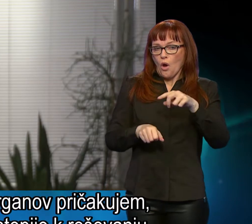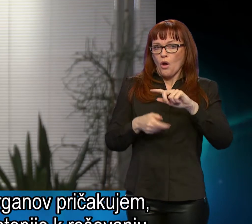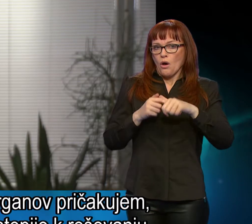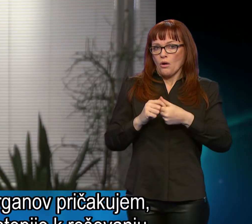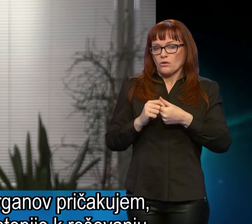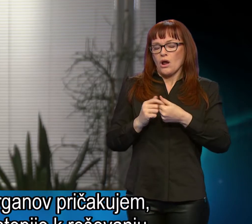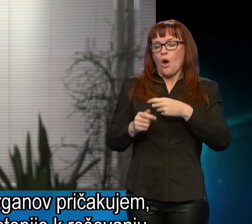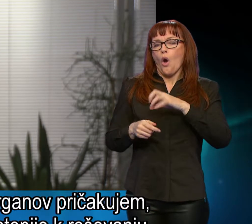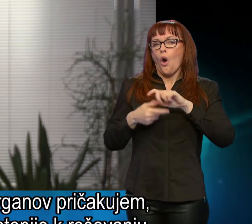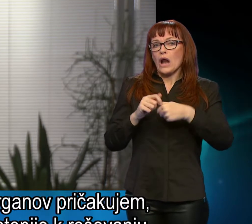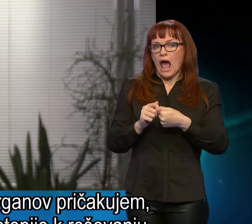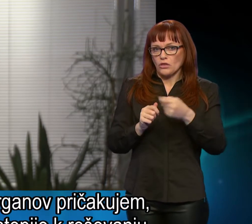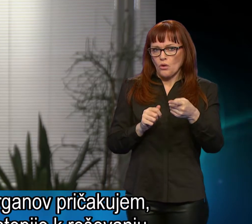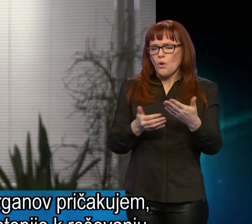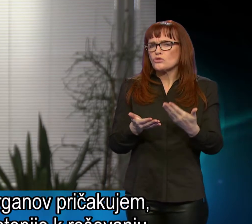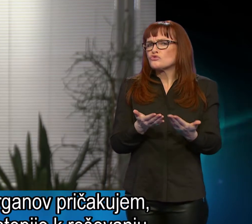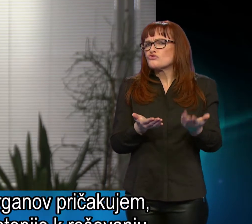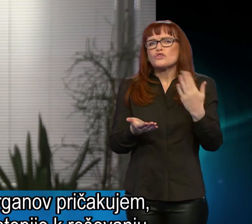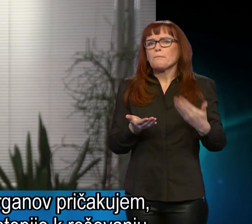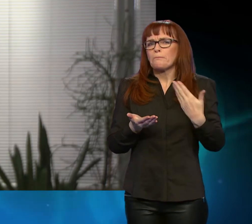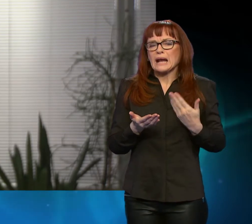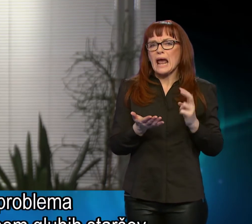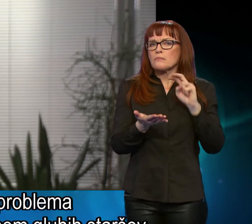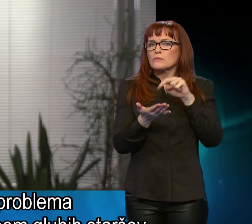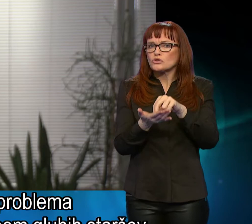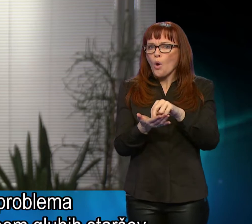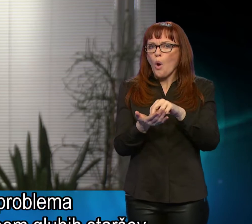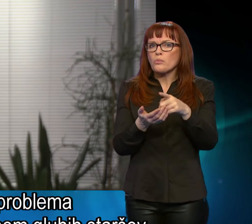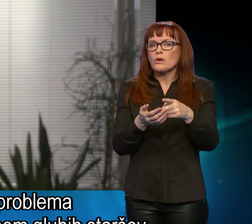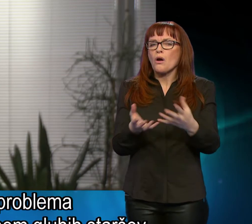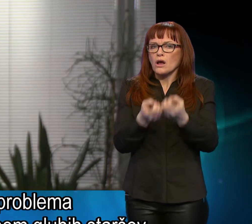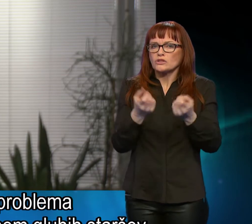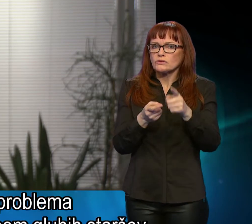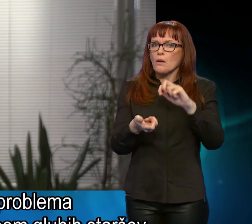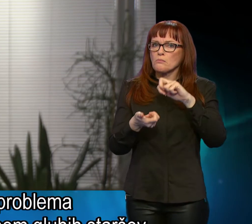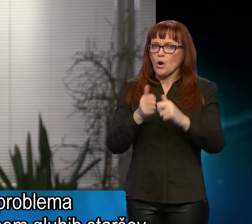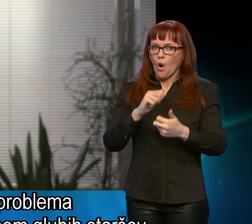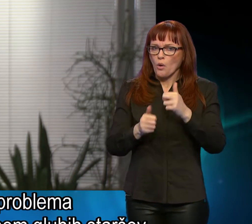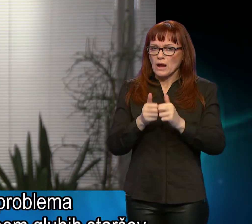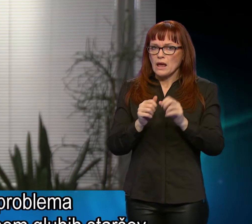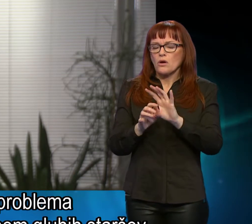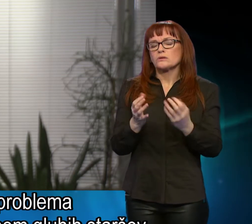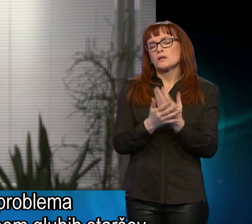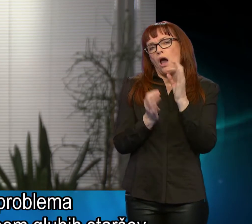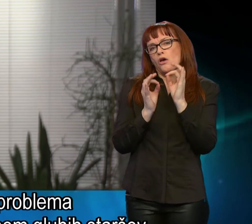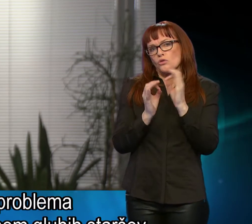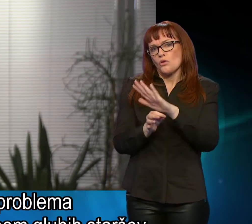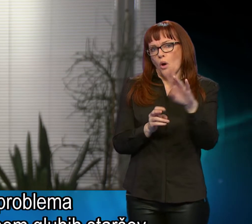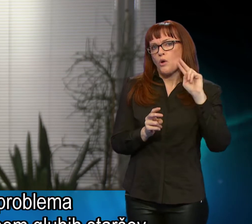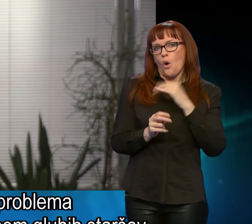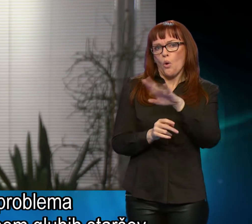ne, da čim prej pristopijo k reševanju tega problema v dobrobit predvsem